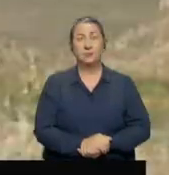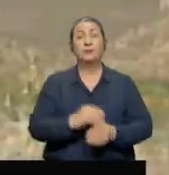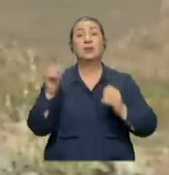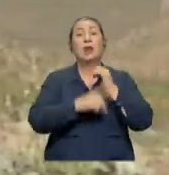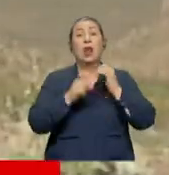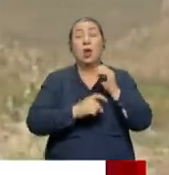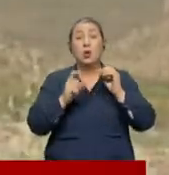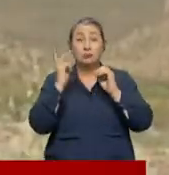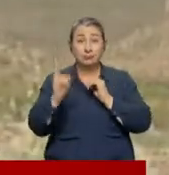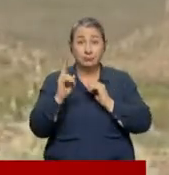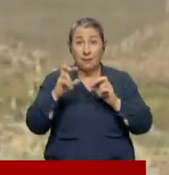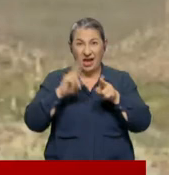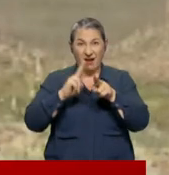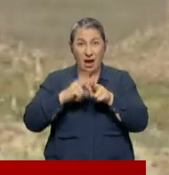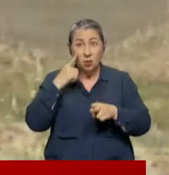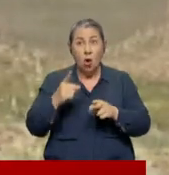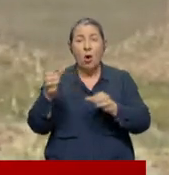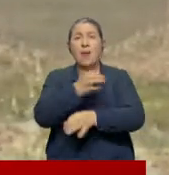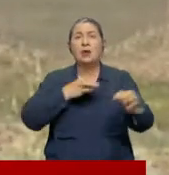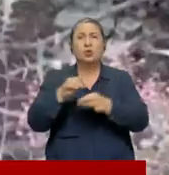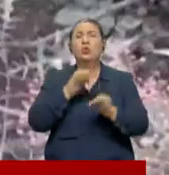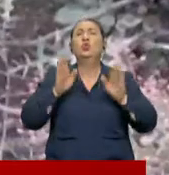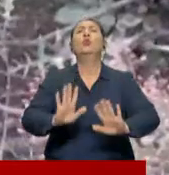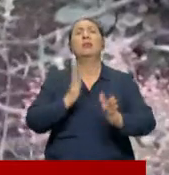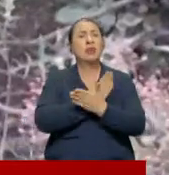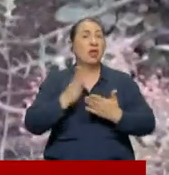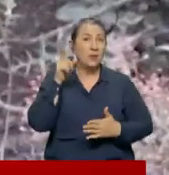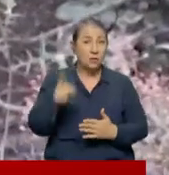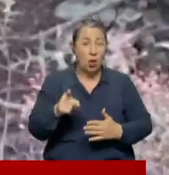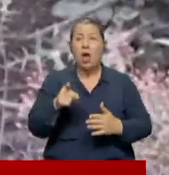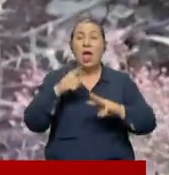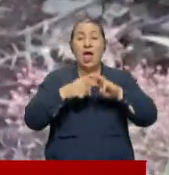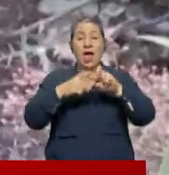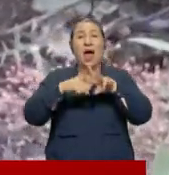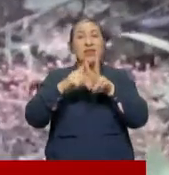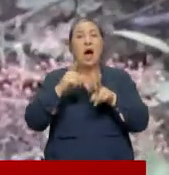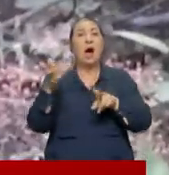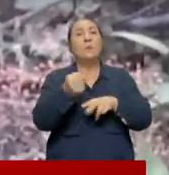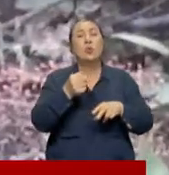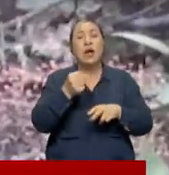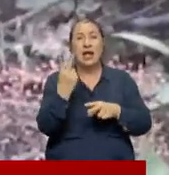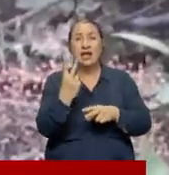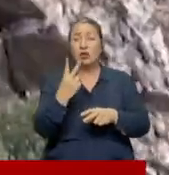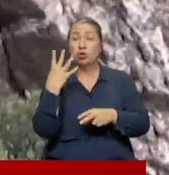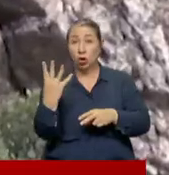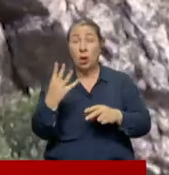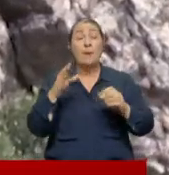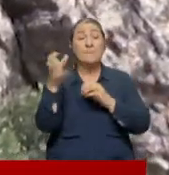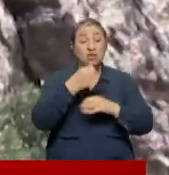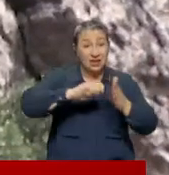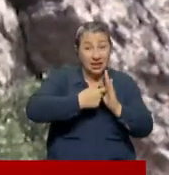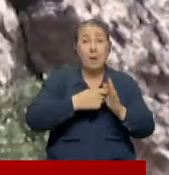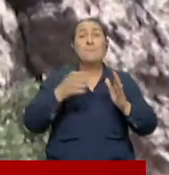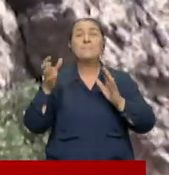Terör örgütü PKK'ya yönelik operasyonlarsa hız kesmeden devam ediyor. Eren Abluka 2 operasyonunda 4, Pençe Kilit ve